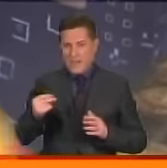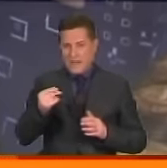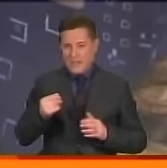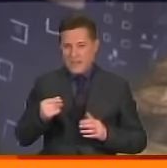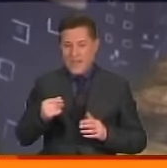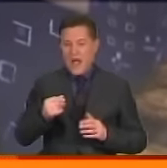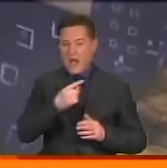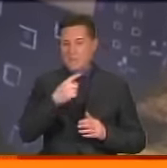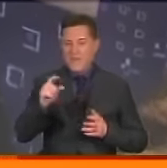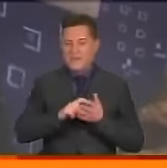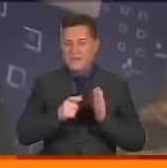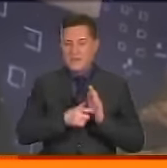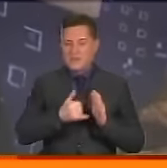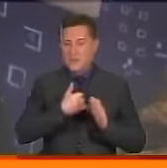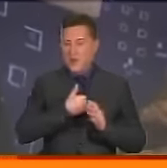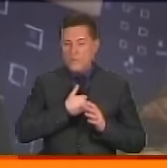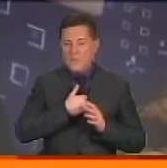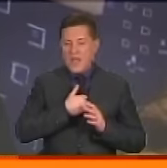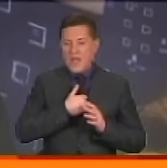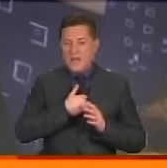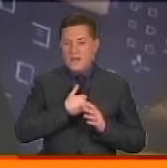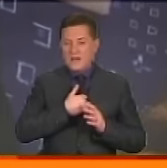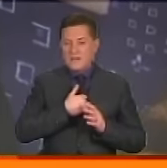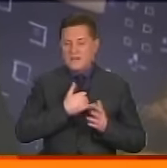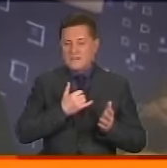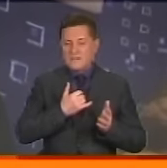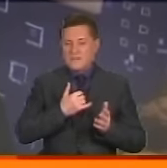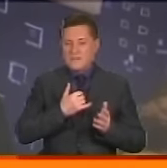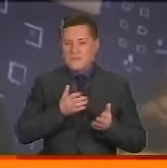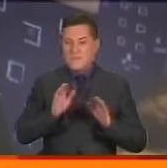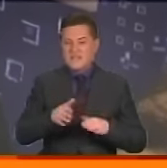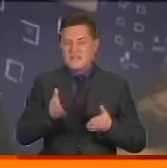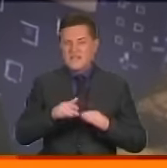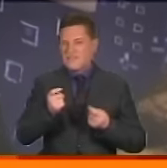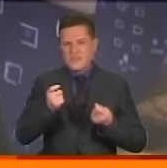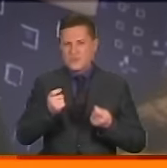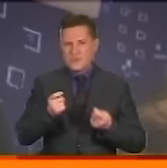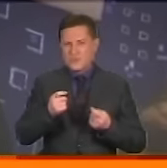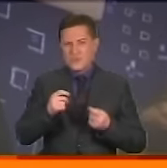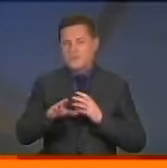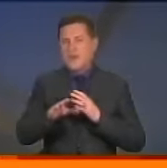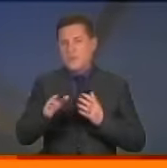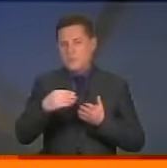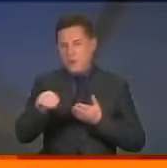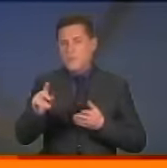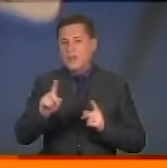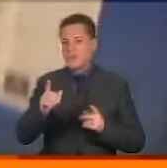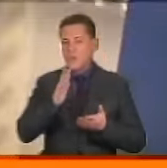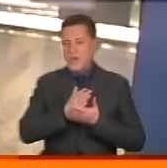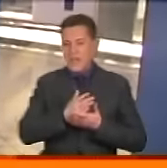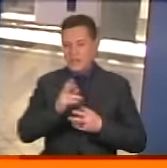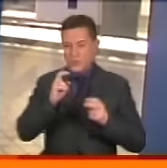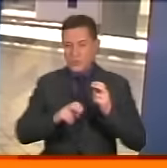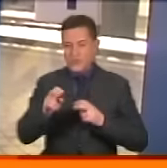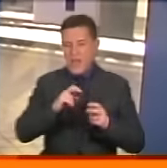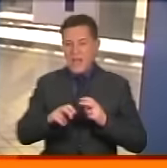коштує? Если честно, у меня варианта-то особо не было. Места оставалось там всего чуть-чуть, поэтому брала то, что есть. Шукаємо